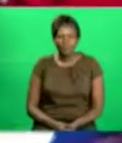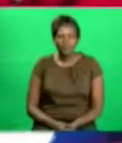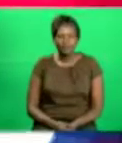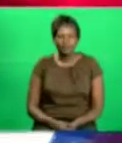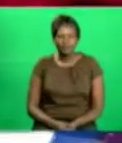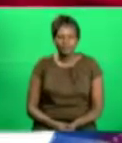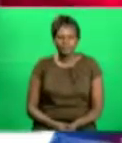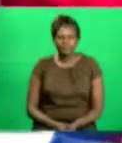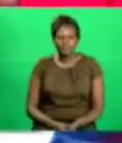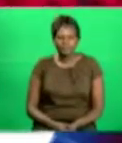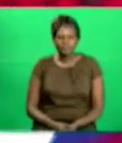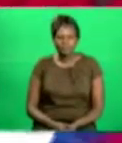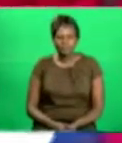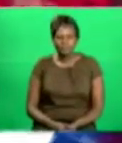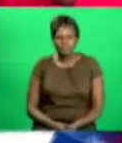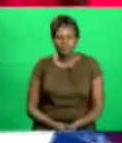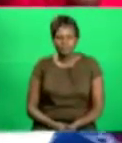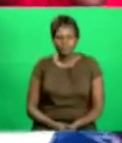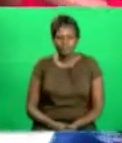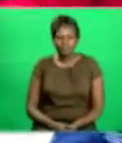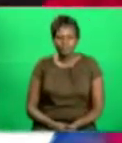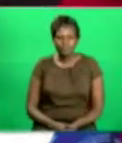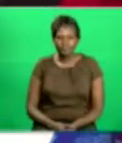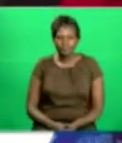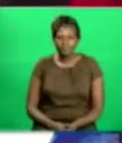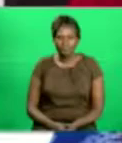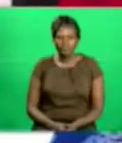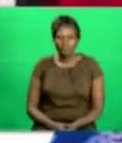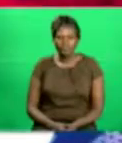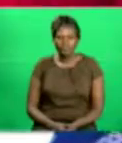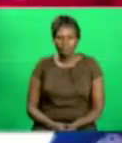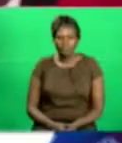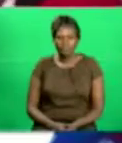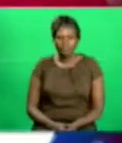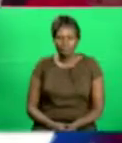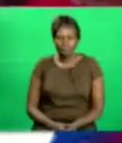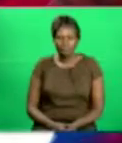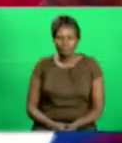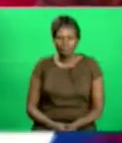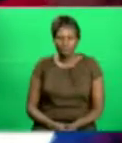Ruto! Uhuru Ruto! Agnes Kavindu Mudhama!